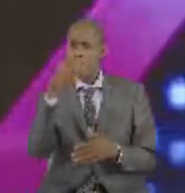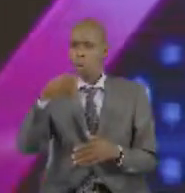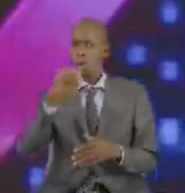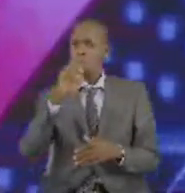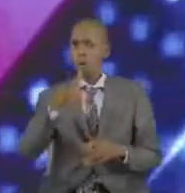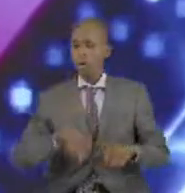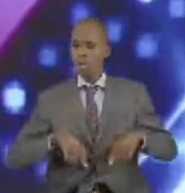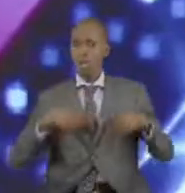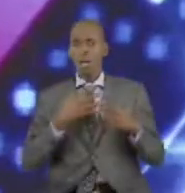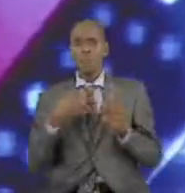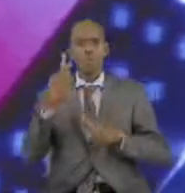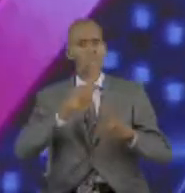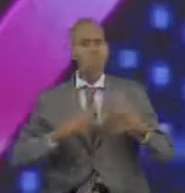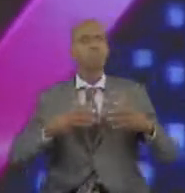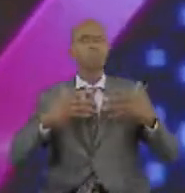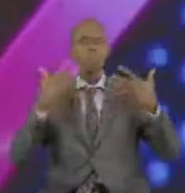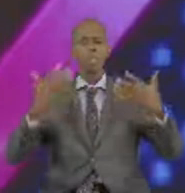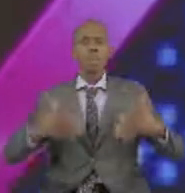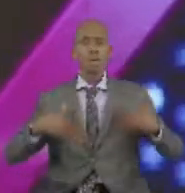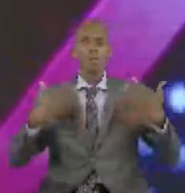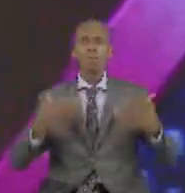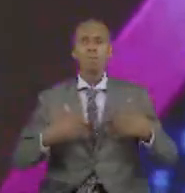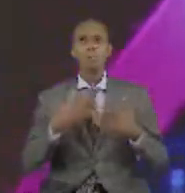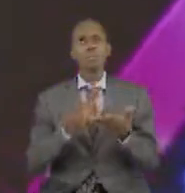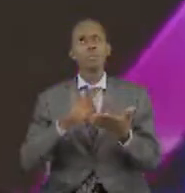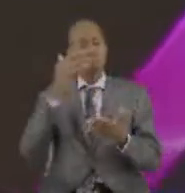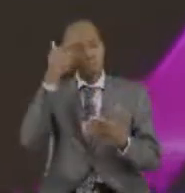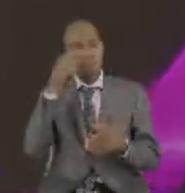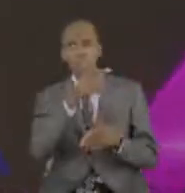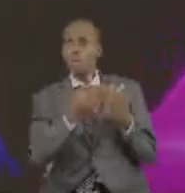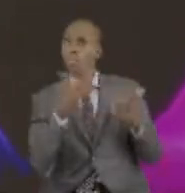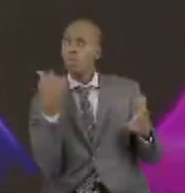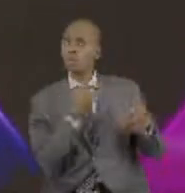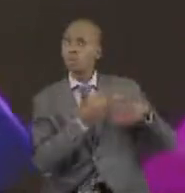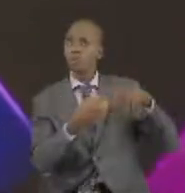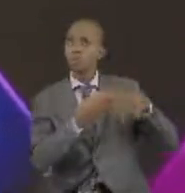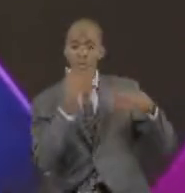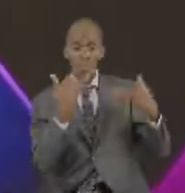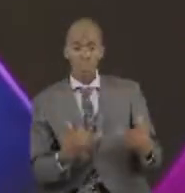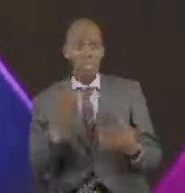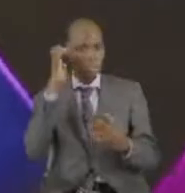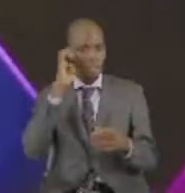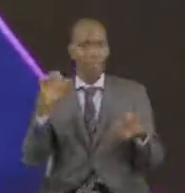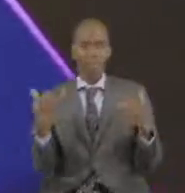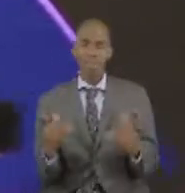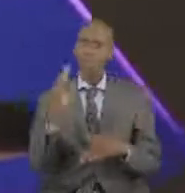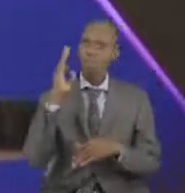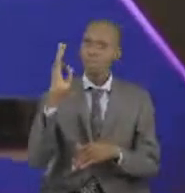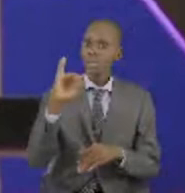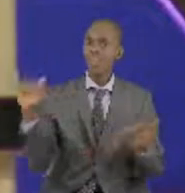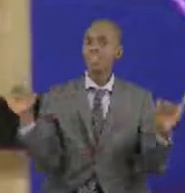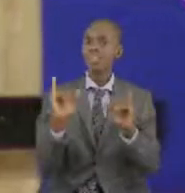ils ont glorifié dieu à mon sujet il le persécuter maintenant ils prêchent le même évangile